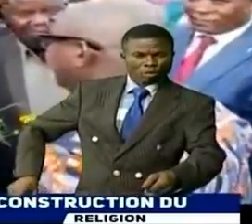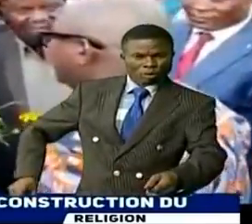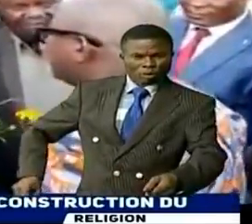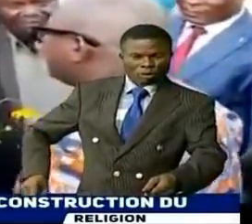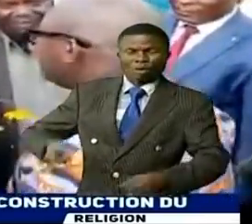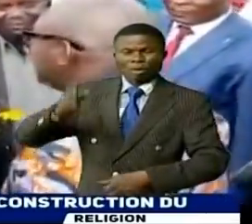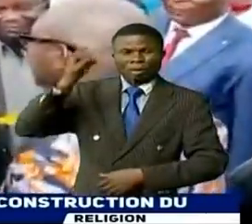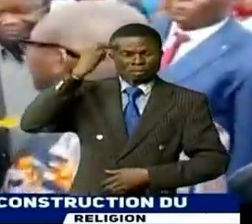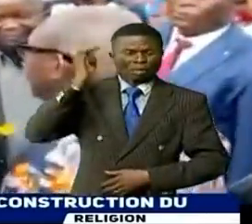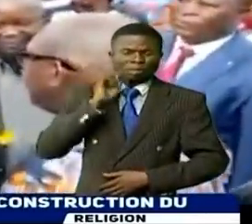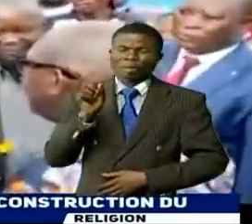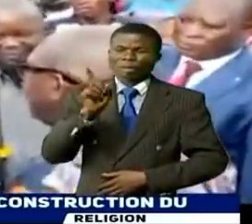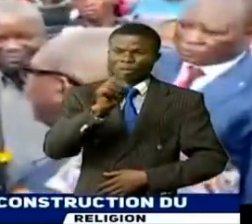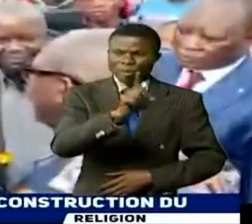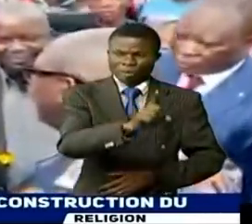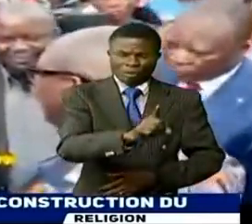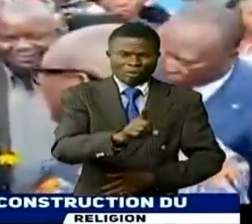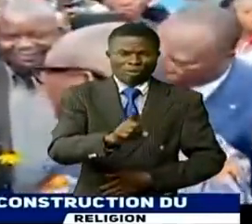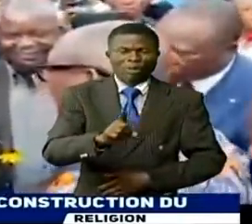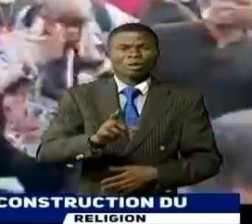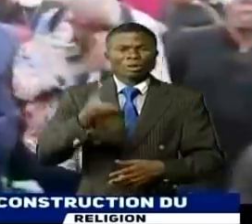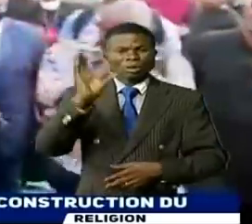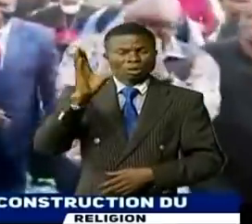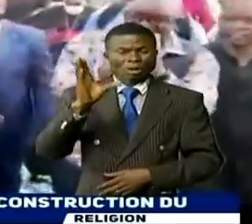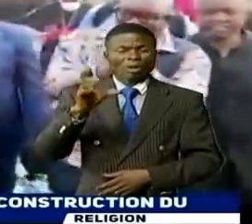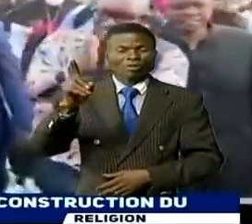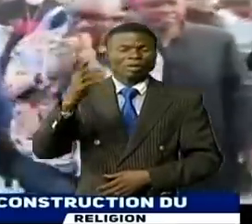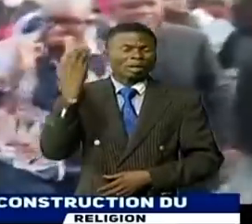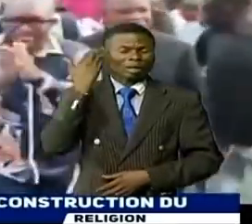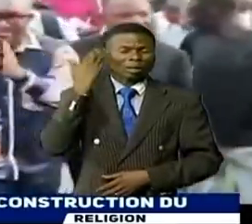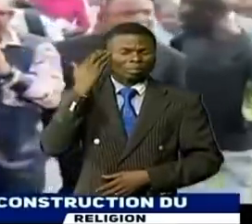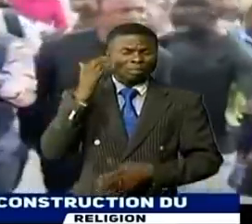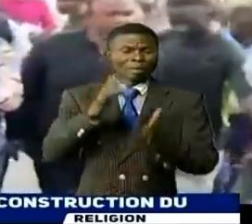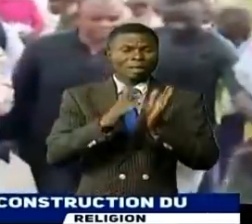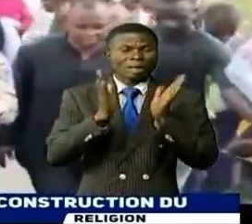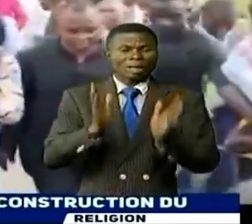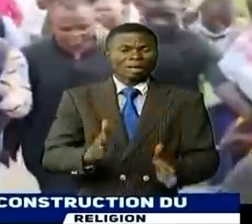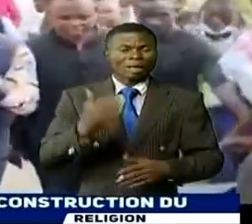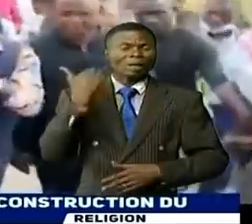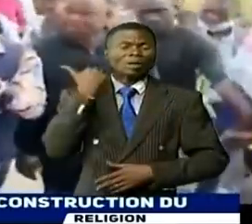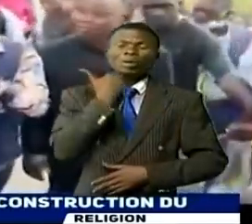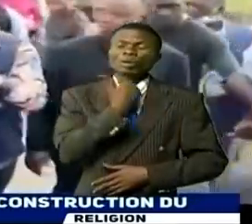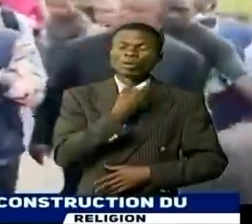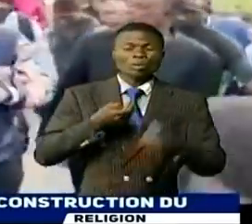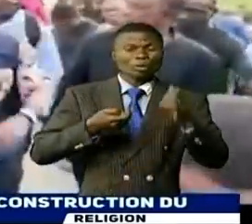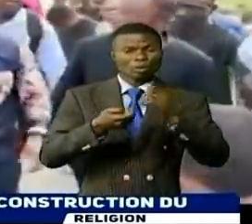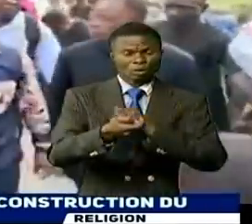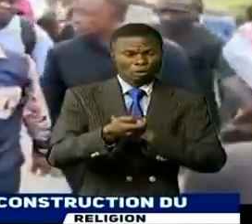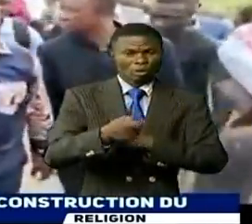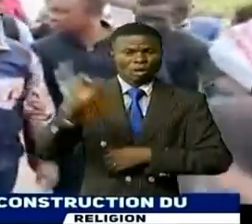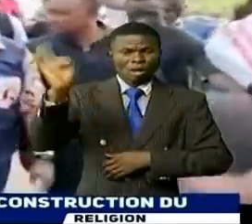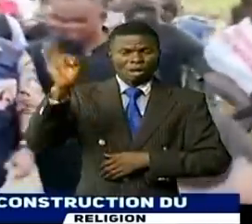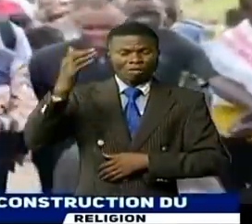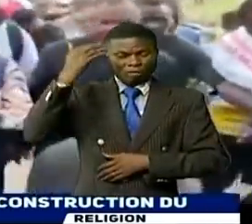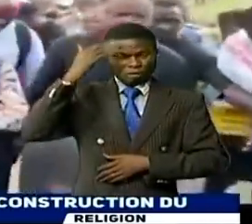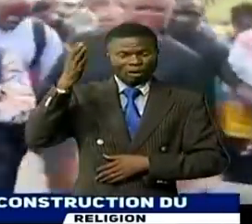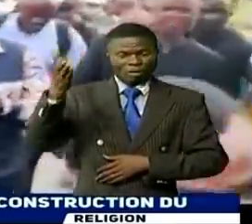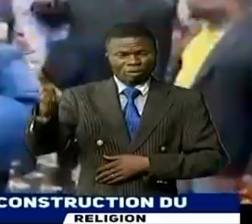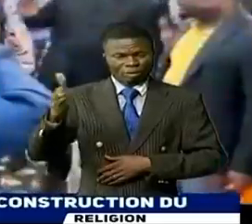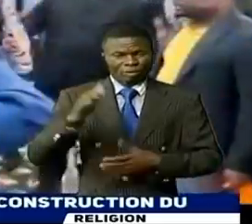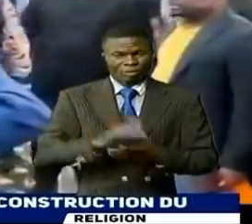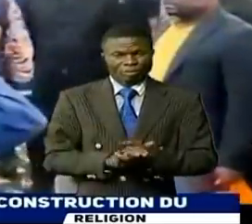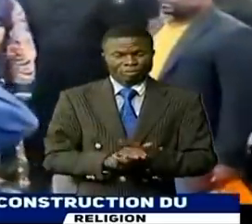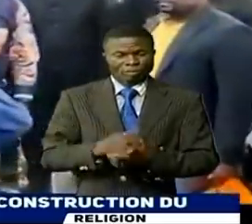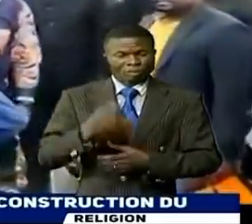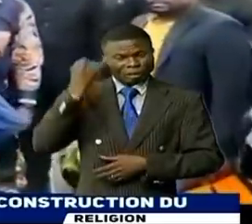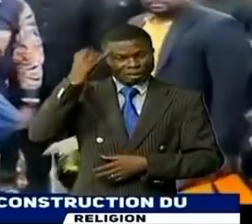atteint Bokoté, village d'origine de ces martyrs de la foi chrétienne catholique au cœur de la forêt équatoriale. Un seul souci